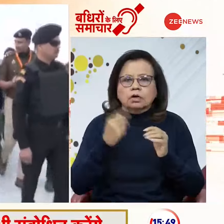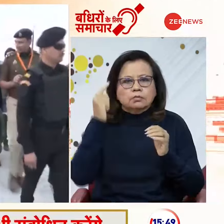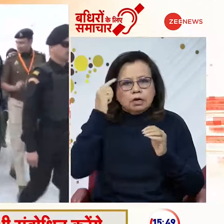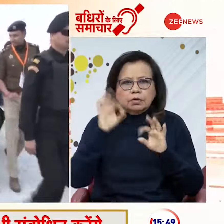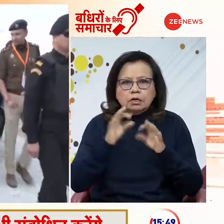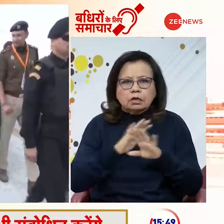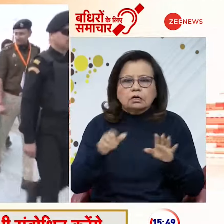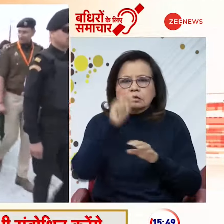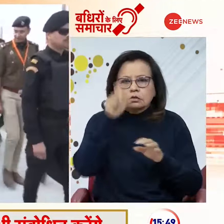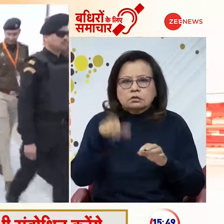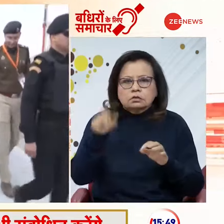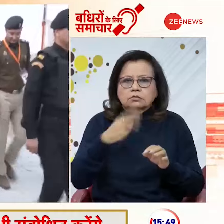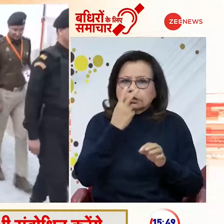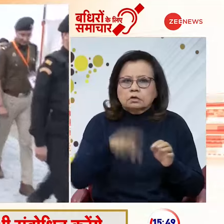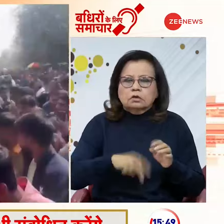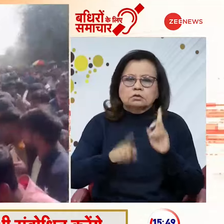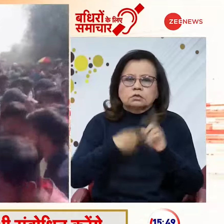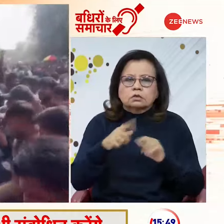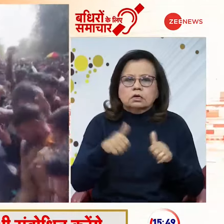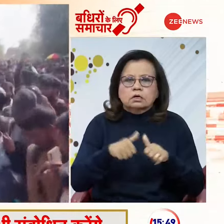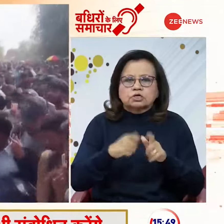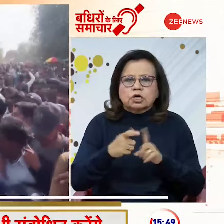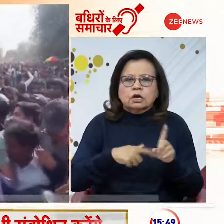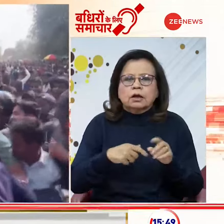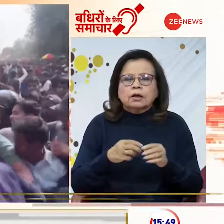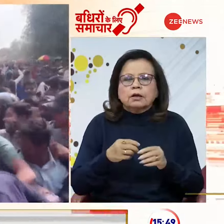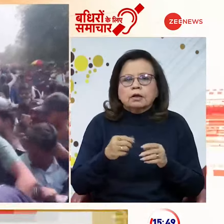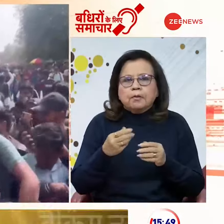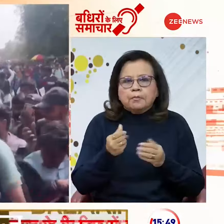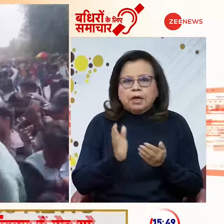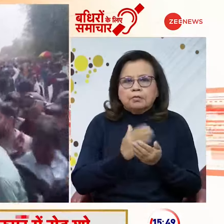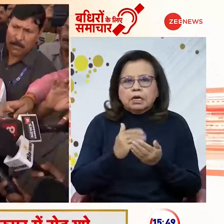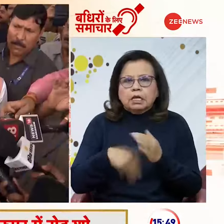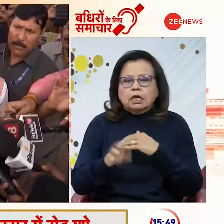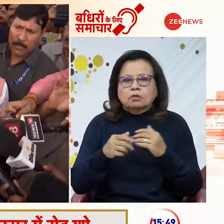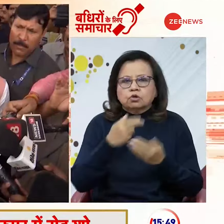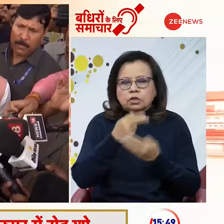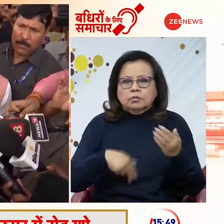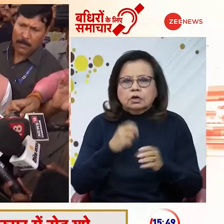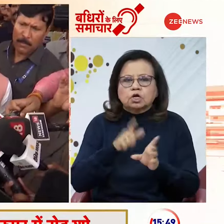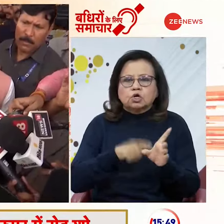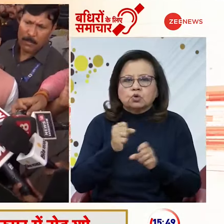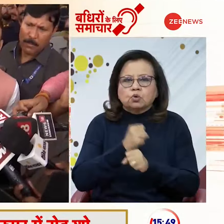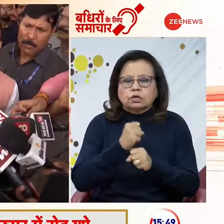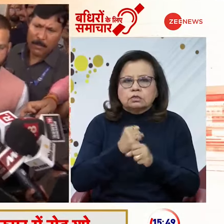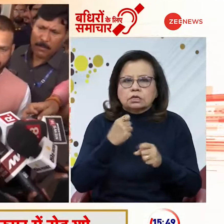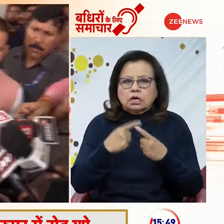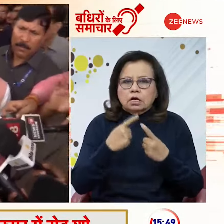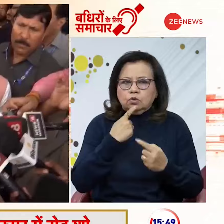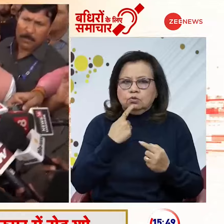जानता जनता सब देख रही है इसके अलावा अखलेश ने पेपर लीक के मुद्धे पर भी योगी सरकार को घेरा